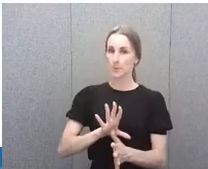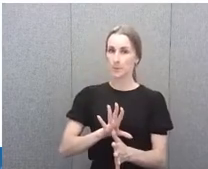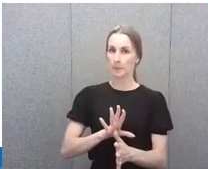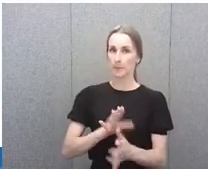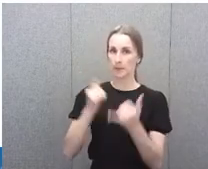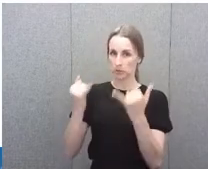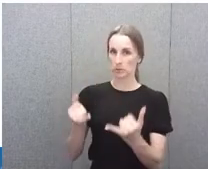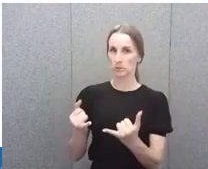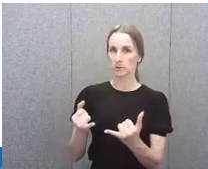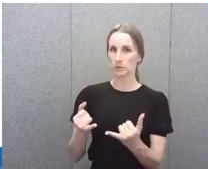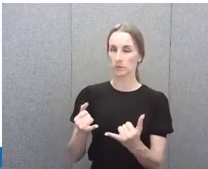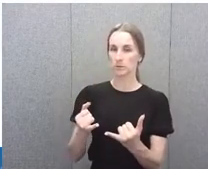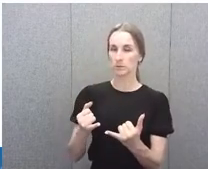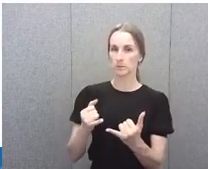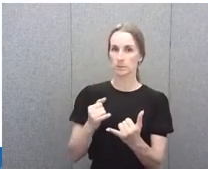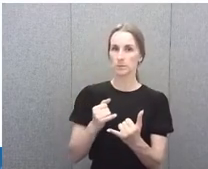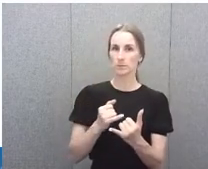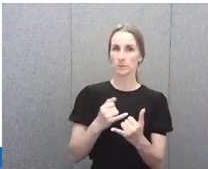бороться стоит.